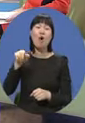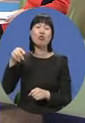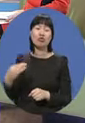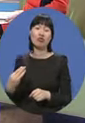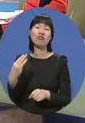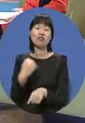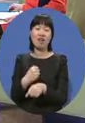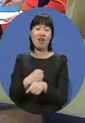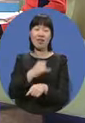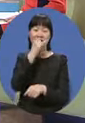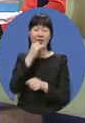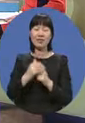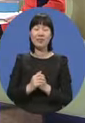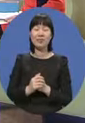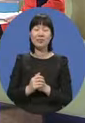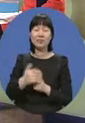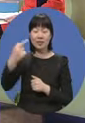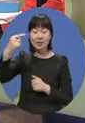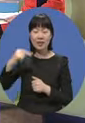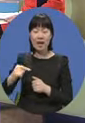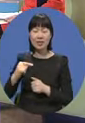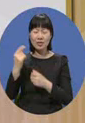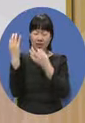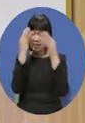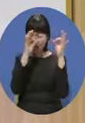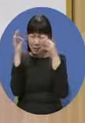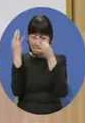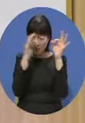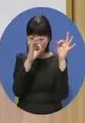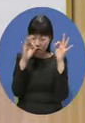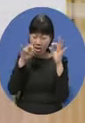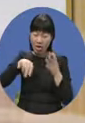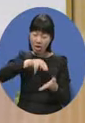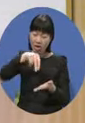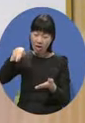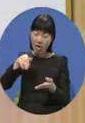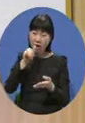억울해요네 자 다음은요 또 보는게 이제 3만에 네 만한 형이에요 그래서 이렇게